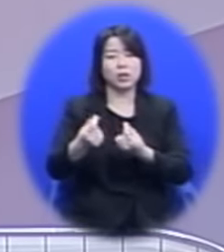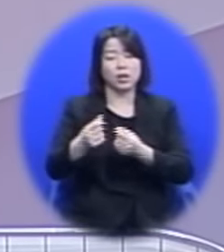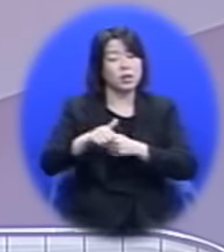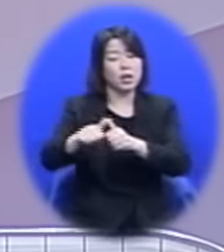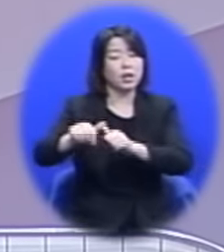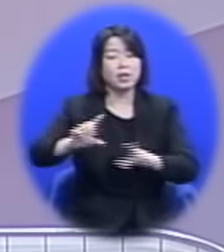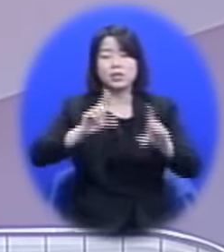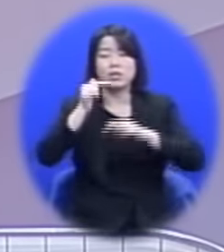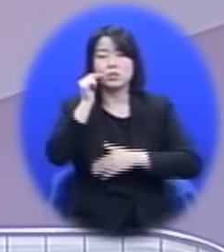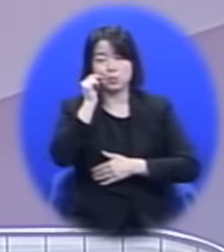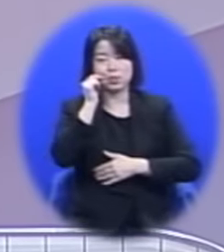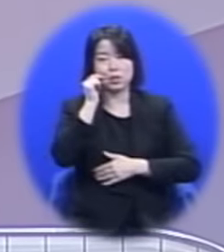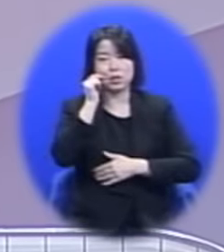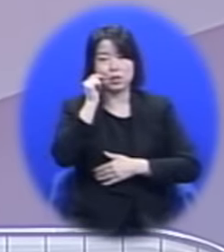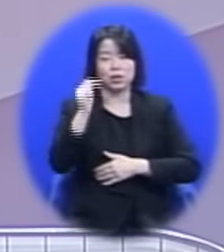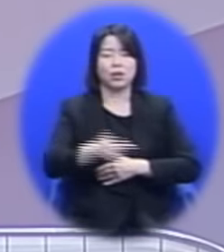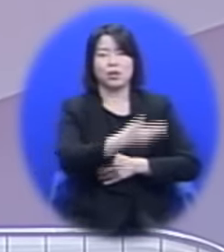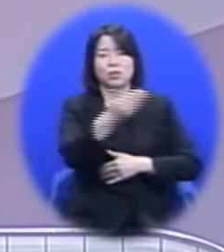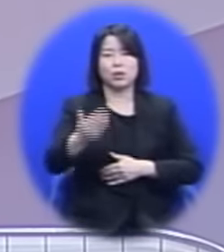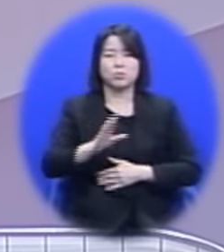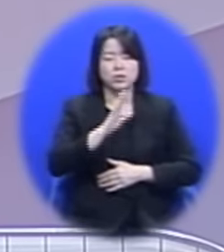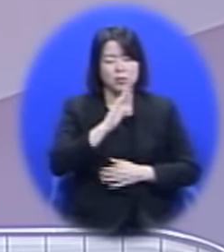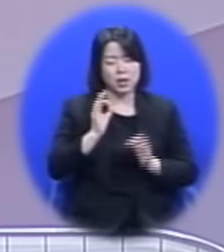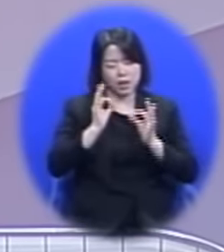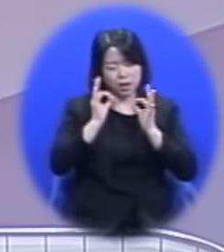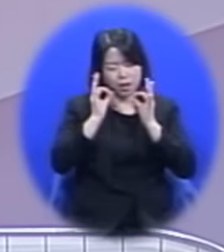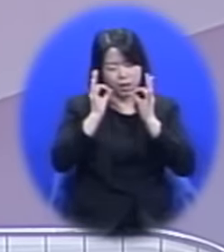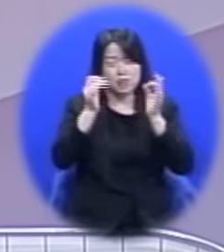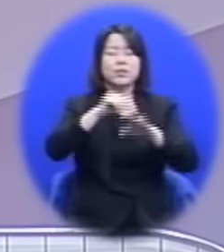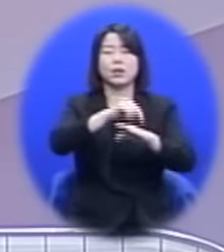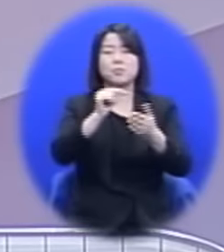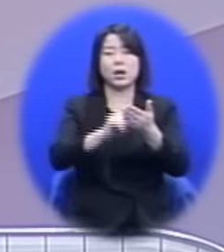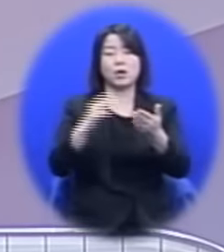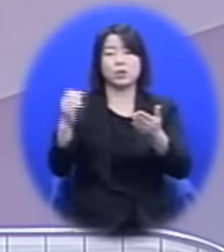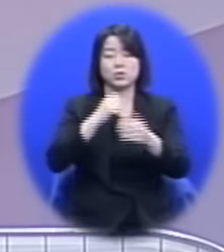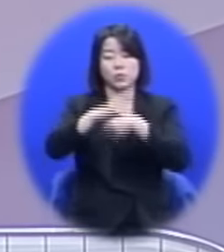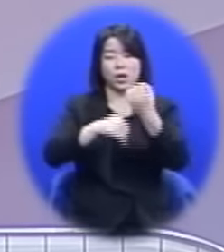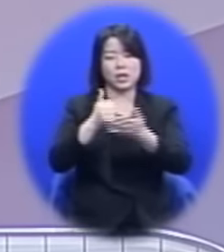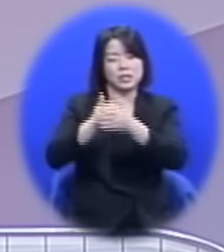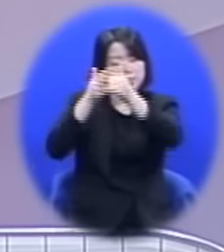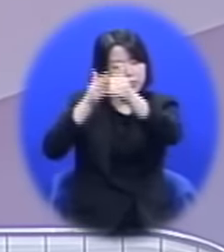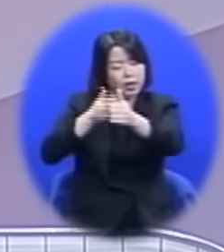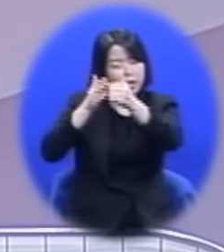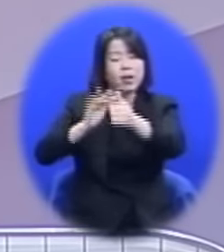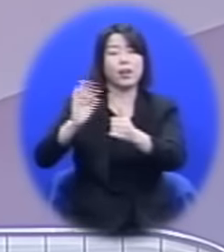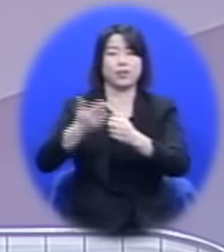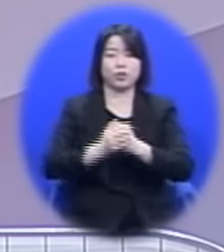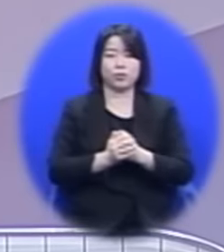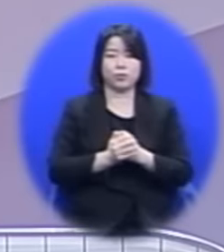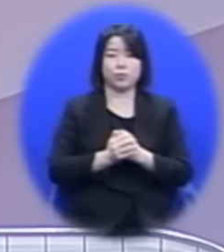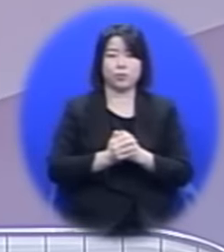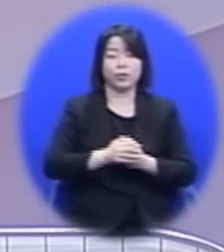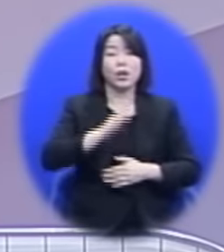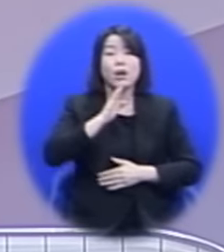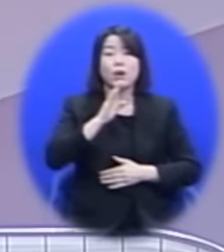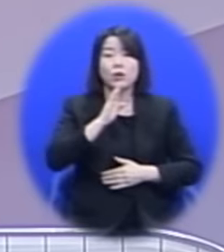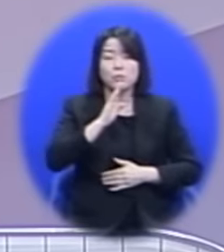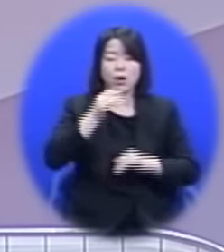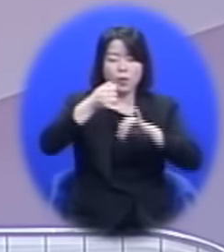여러분이 정말 간절한 마음으로 주님께 매달리셔야 됩니다. 그러면 반드시 하나님이 여러분을